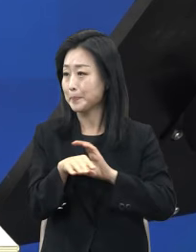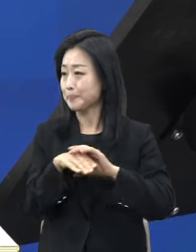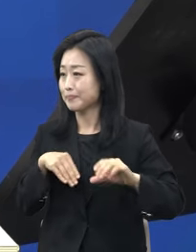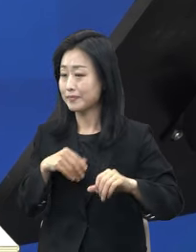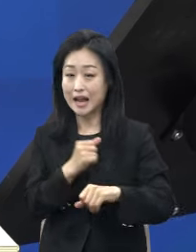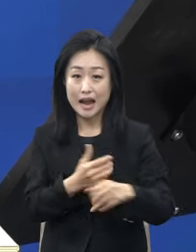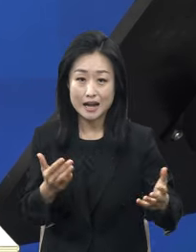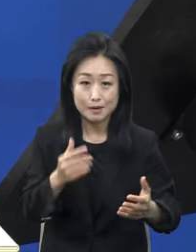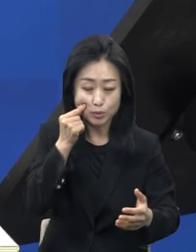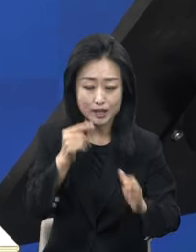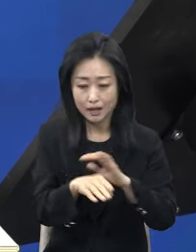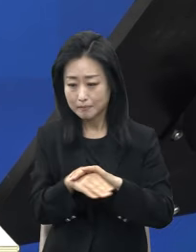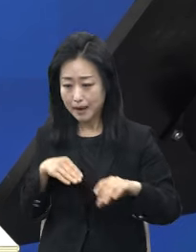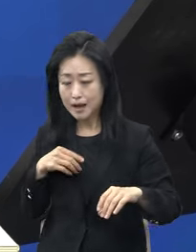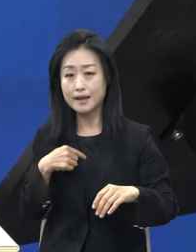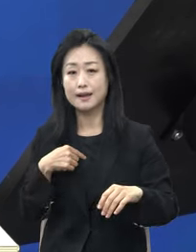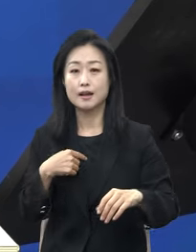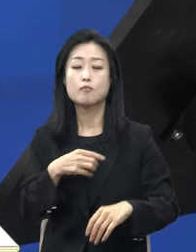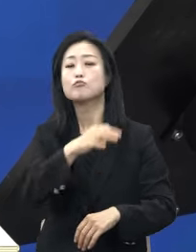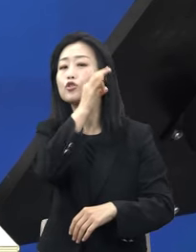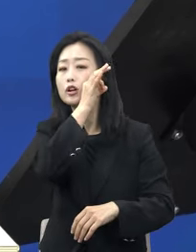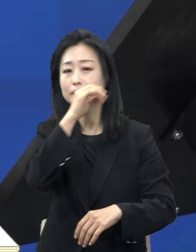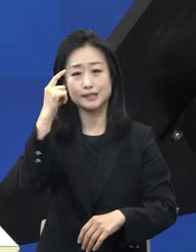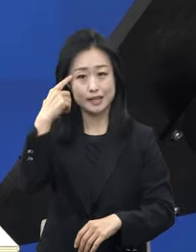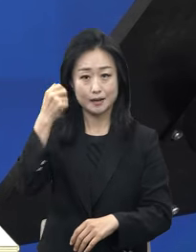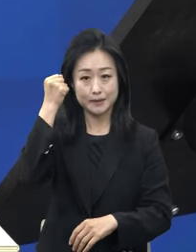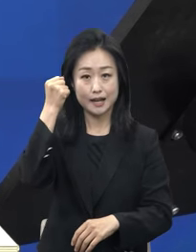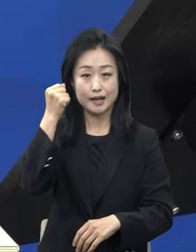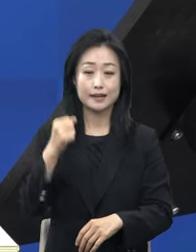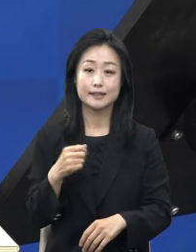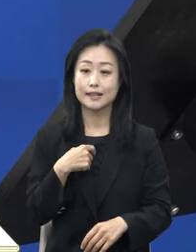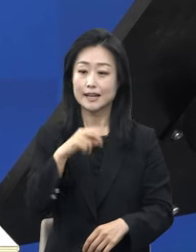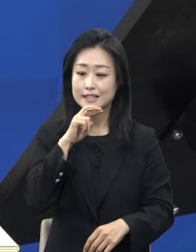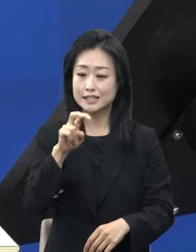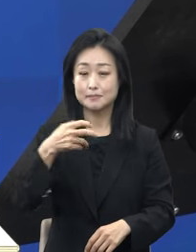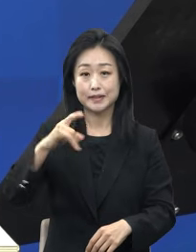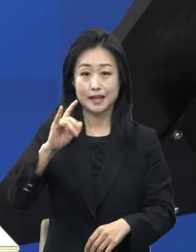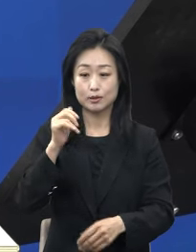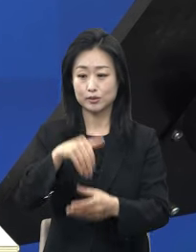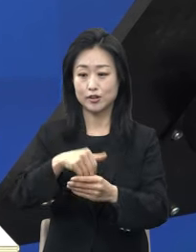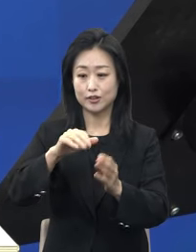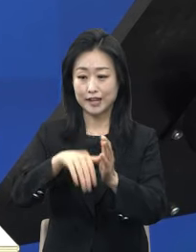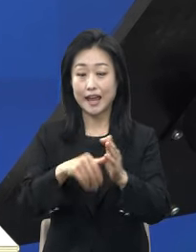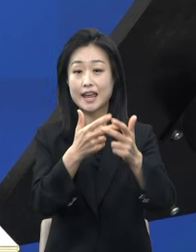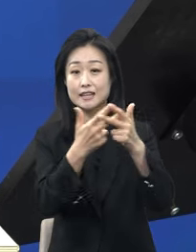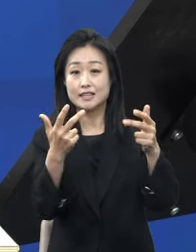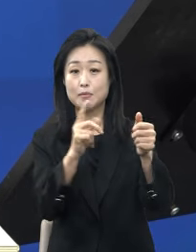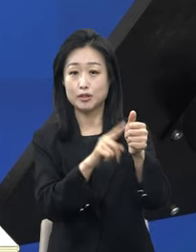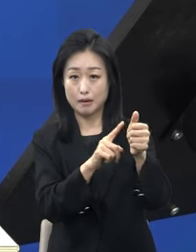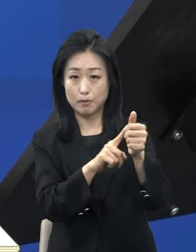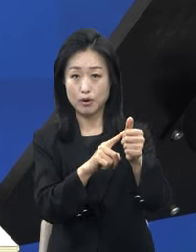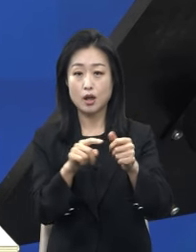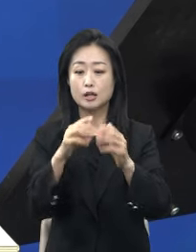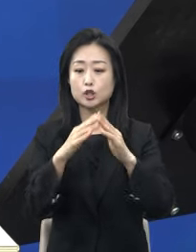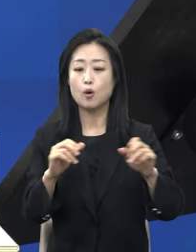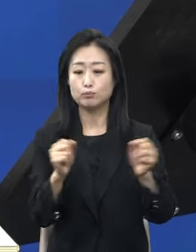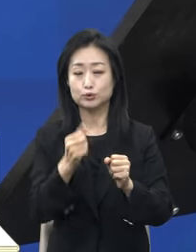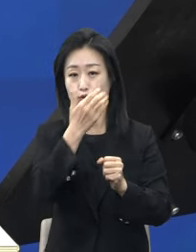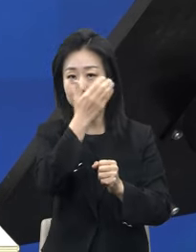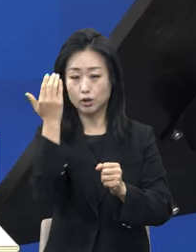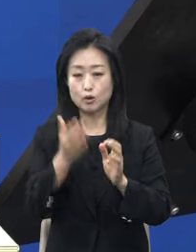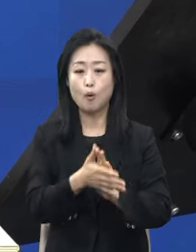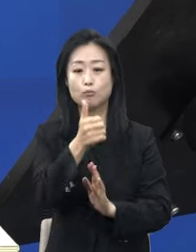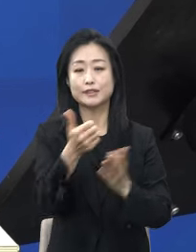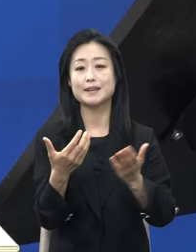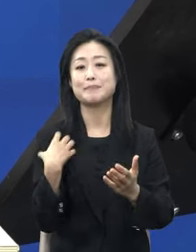못하는 건 부끄러움이라 여기며 살아왔습니다. 저는 지난 20대 대선 때 이재명 대통령 후보의 전북지역